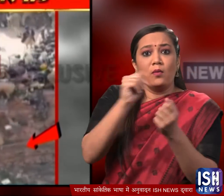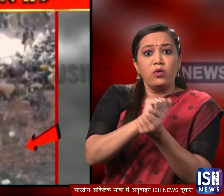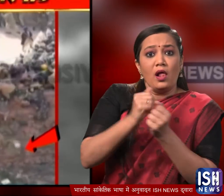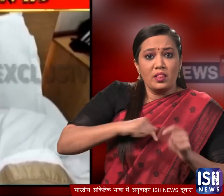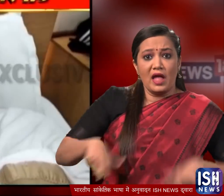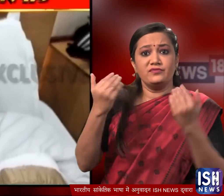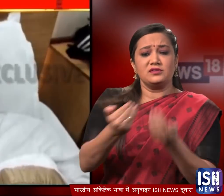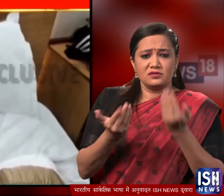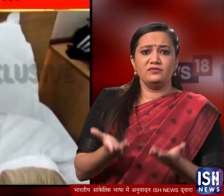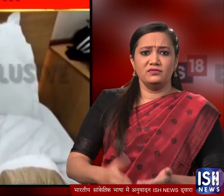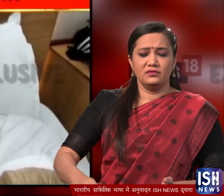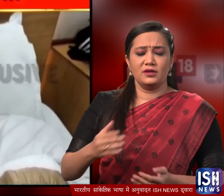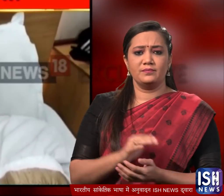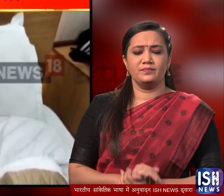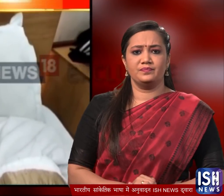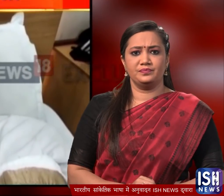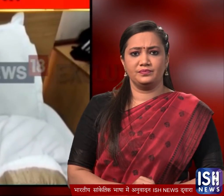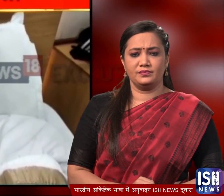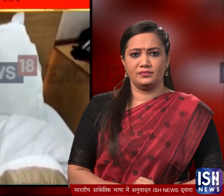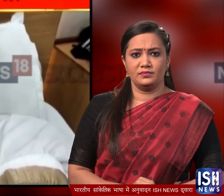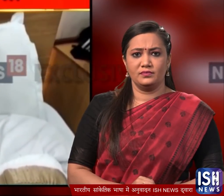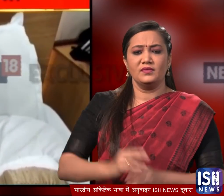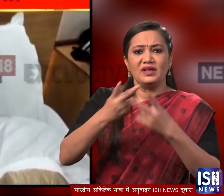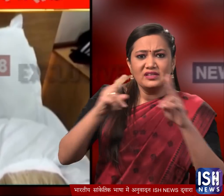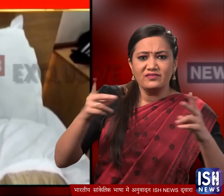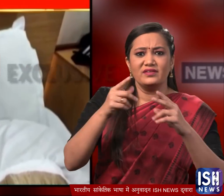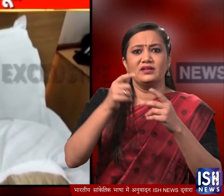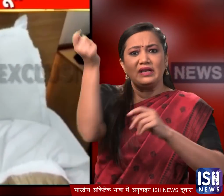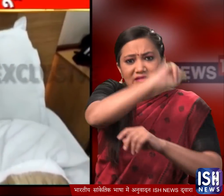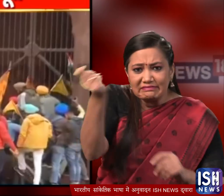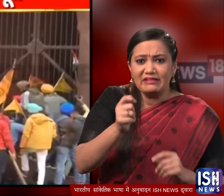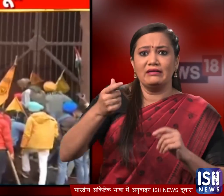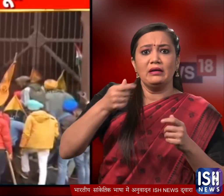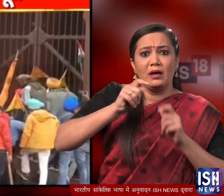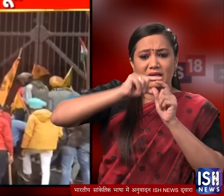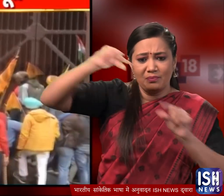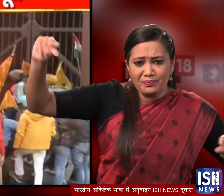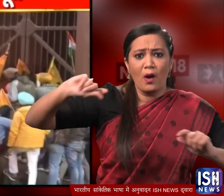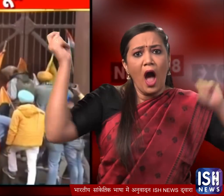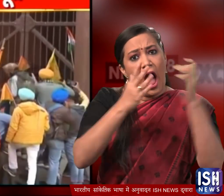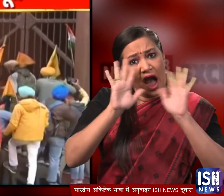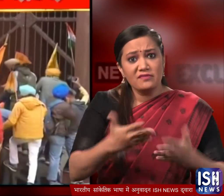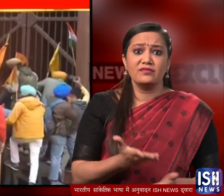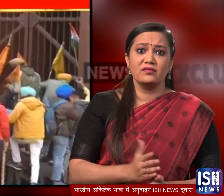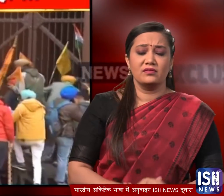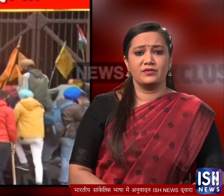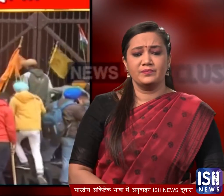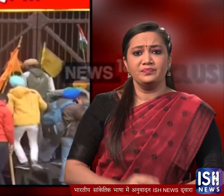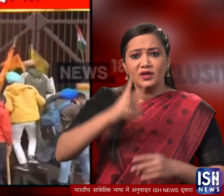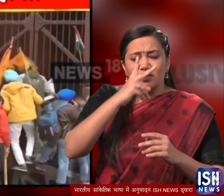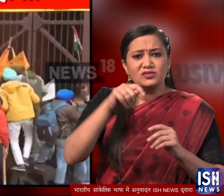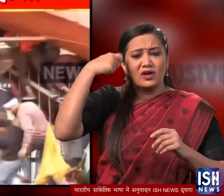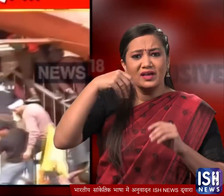जान बचाई। कई तरह के हथियार थे लोगों के पास तलवारें थी, भाले थे। ये हैरान करने वाली बात भी सामने आई कि